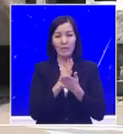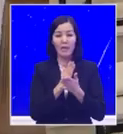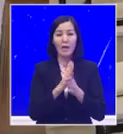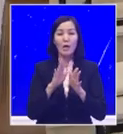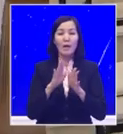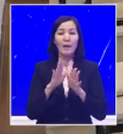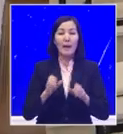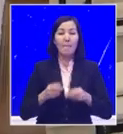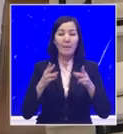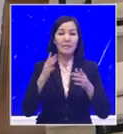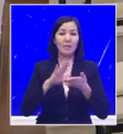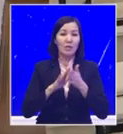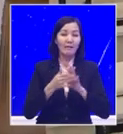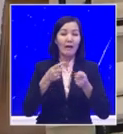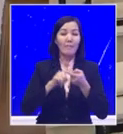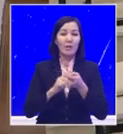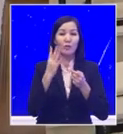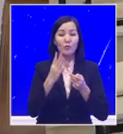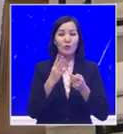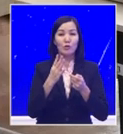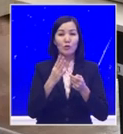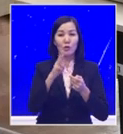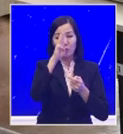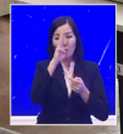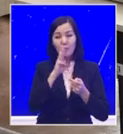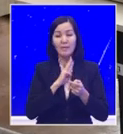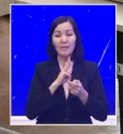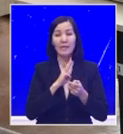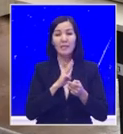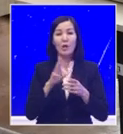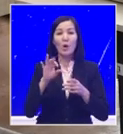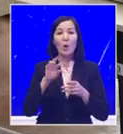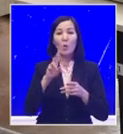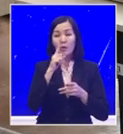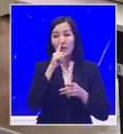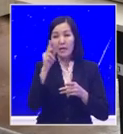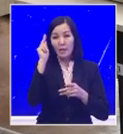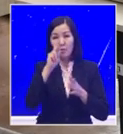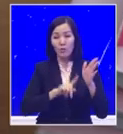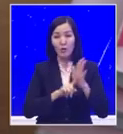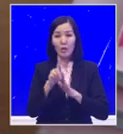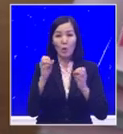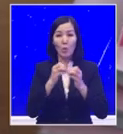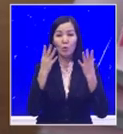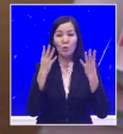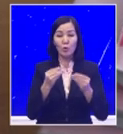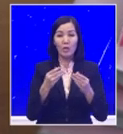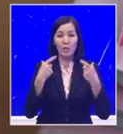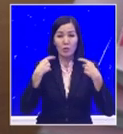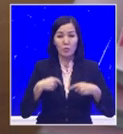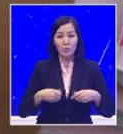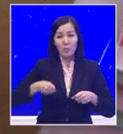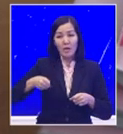Төтенше жағдайға байланысты 4-90 онлайн режиммен басталға алып тұр. Дәл 10 күннен соң оқушылар бұрынғыдай сөмке асынып,